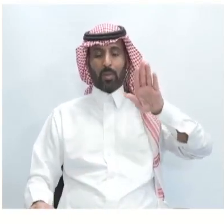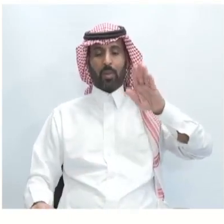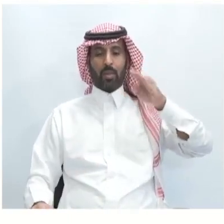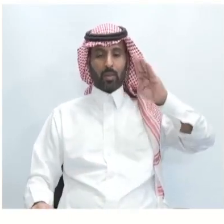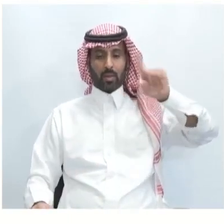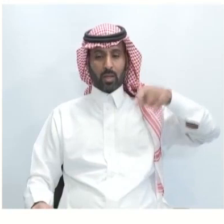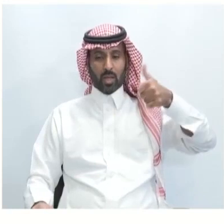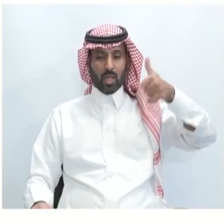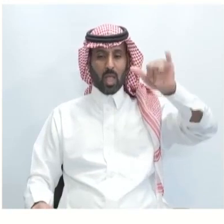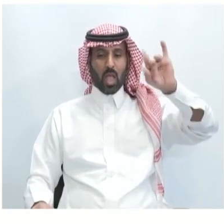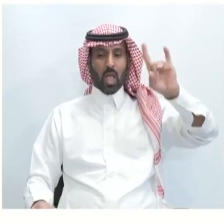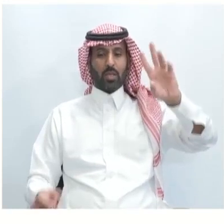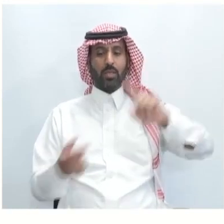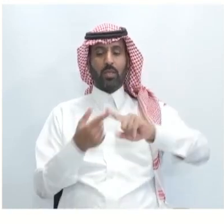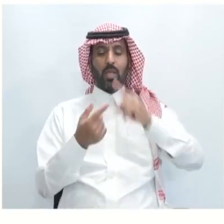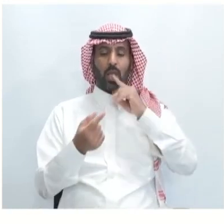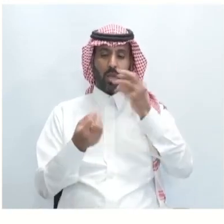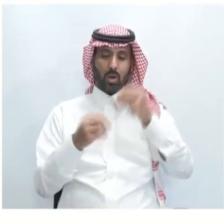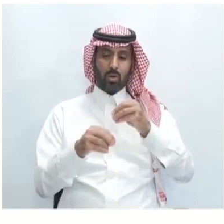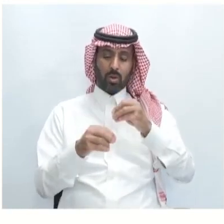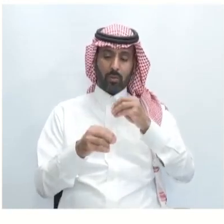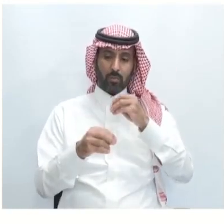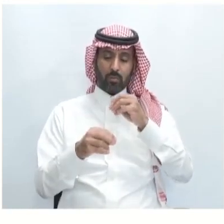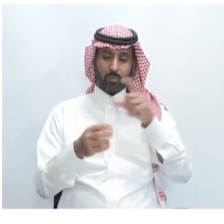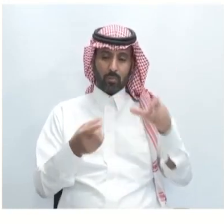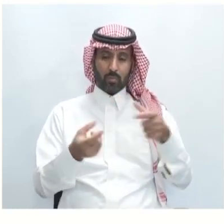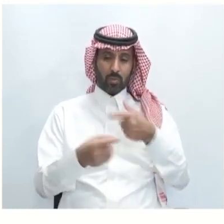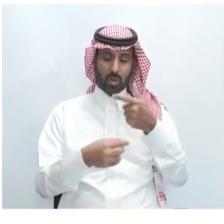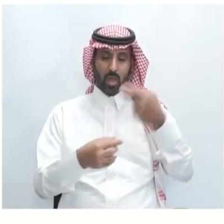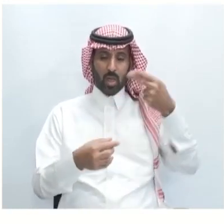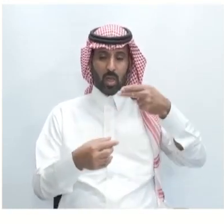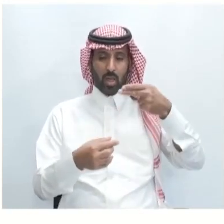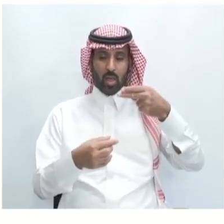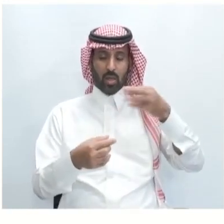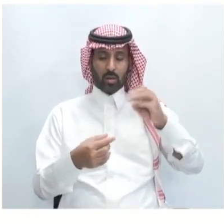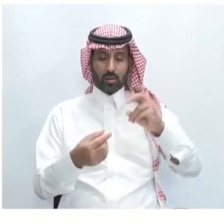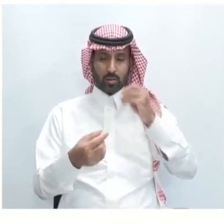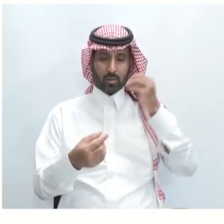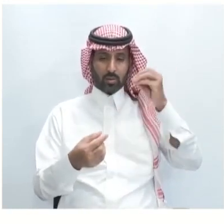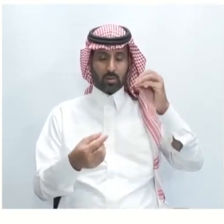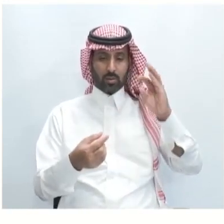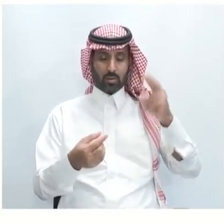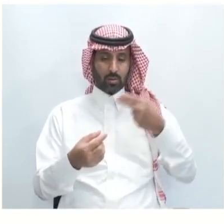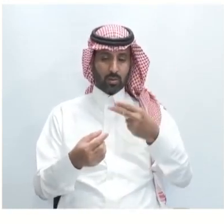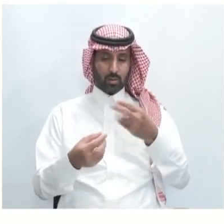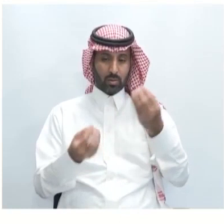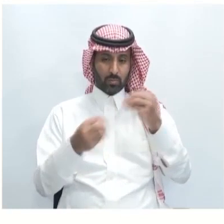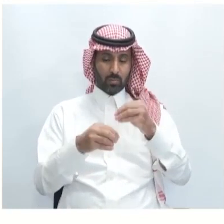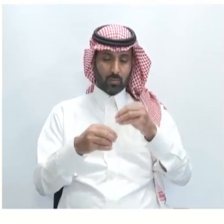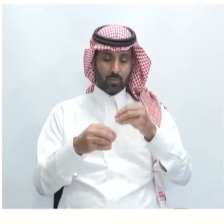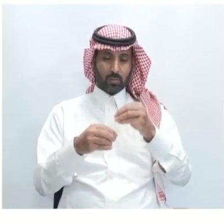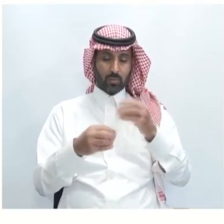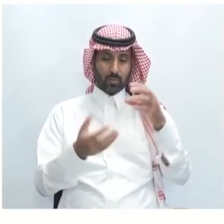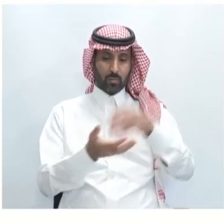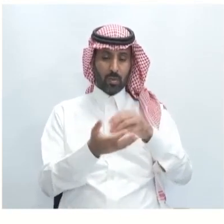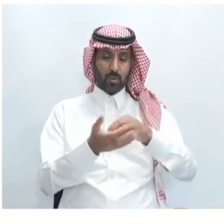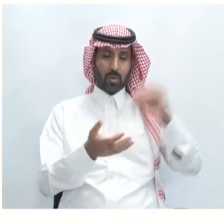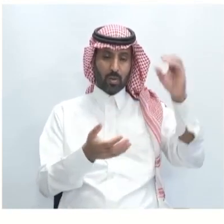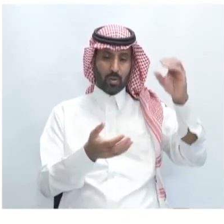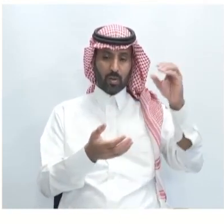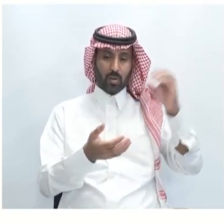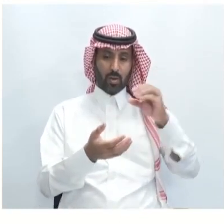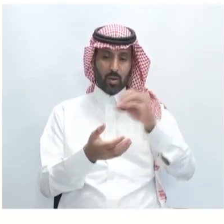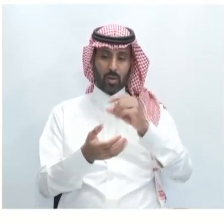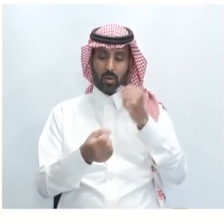المركب الذي يحتوي على عده مجموعات هيدروكسيل لاحظ بالاضافه الى مجموعه كربونيل